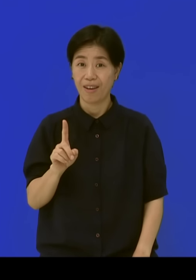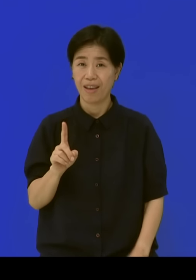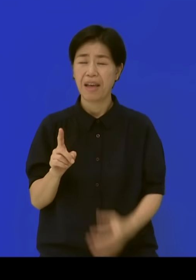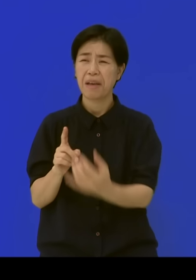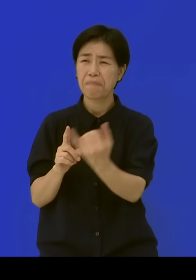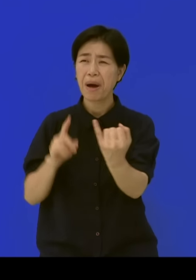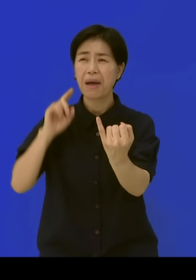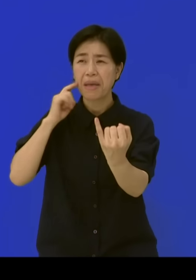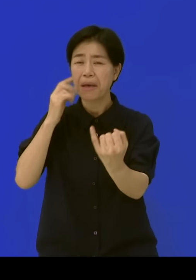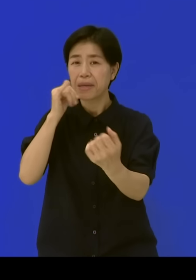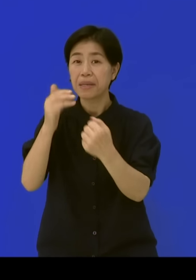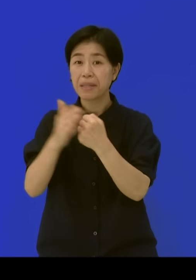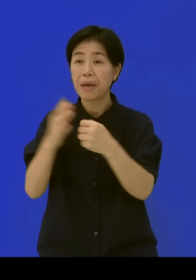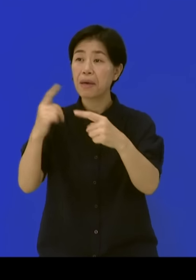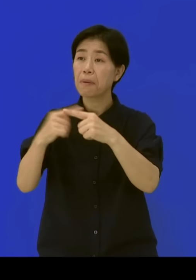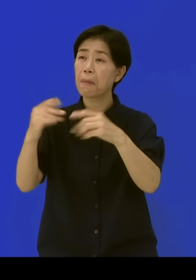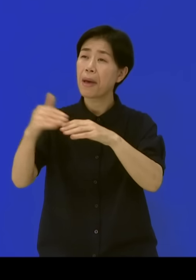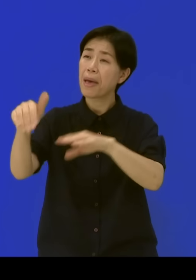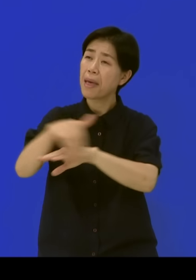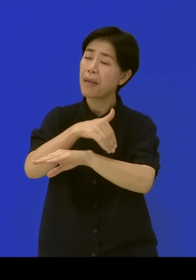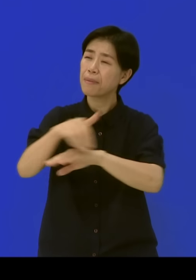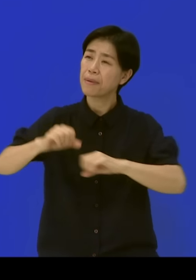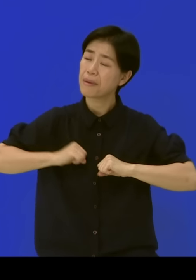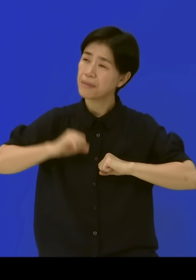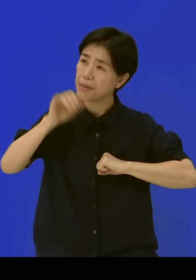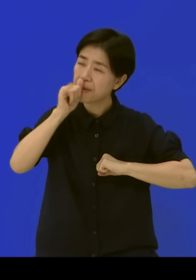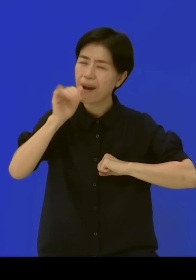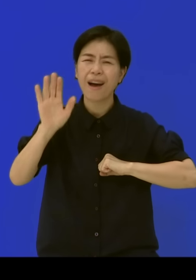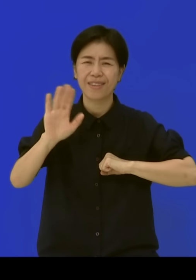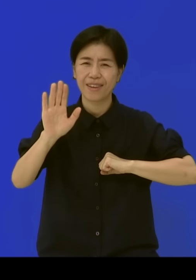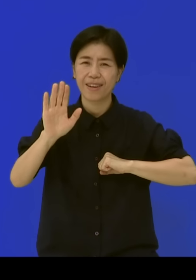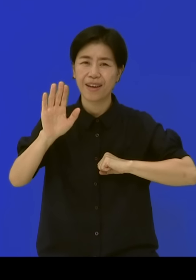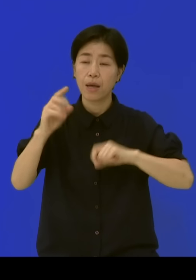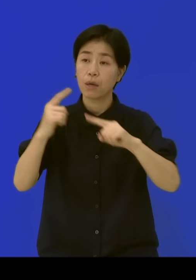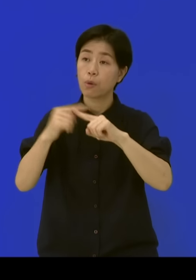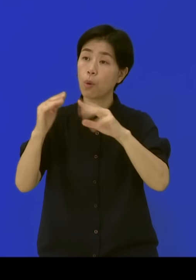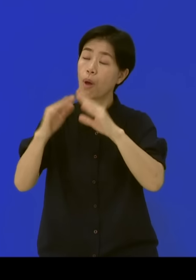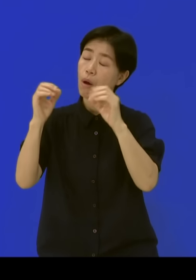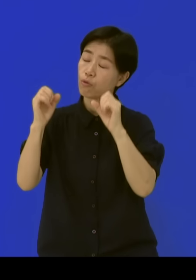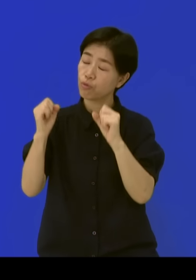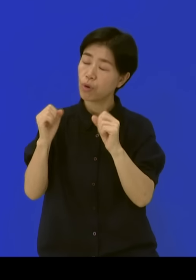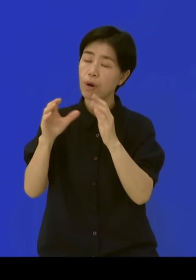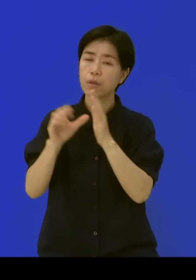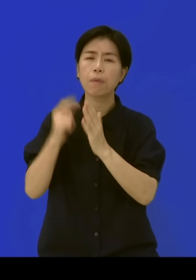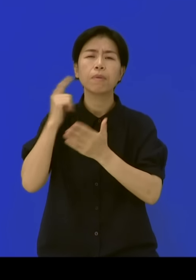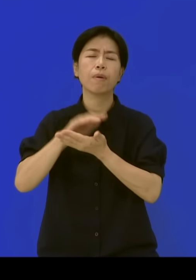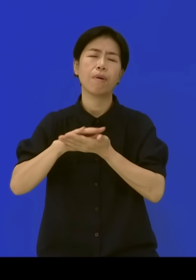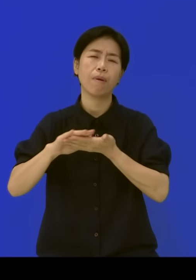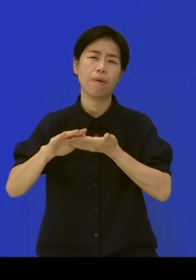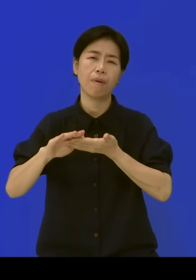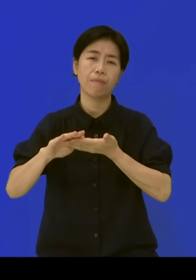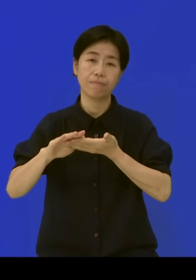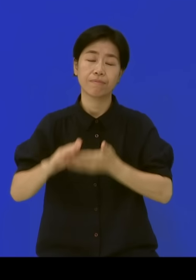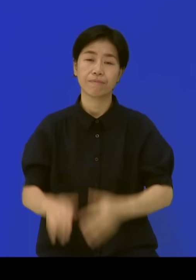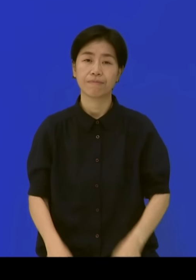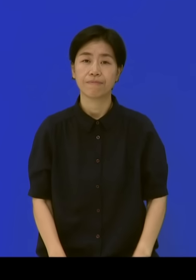그분들이 예뻐서 제가 교회를 계속 나가고 있는 건 아닌 것 같더라고요. 네. 교회에 있는 시간이 좀 편안했어요. 예.